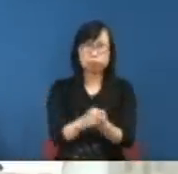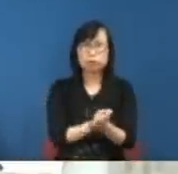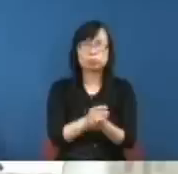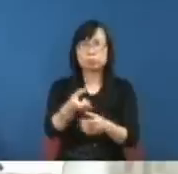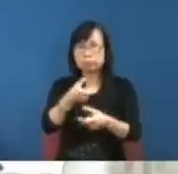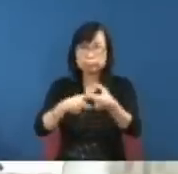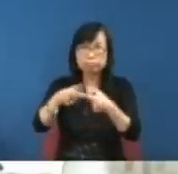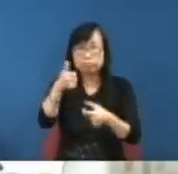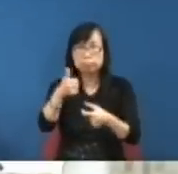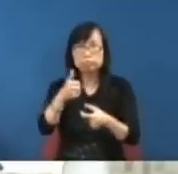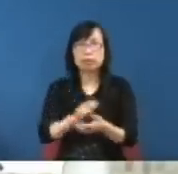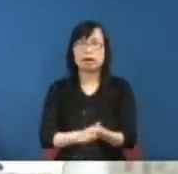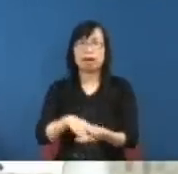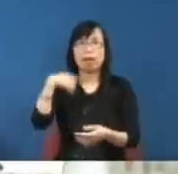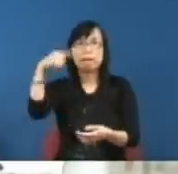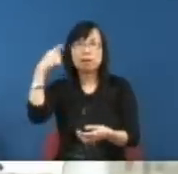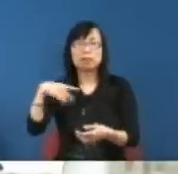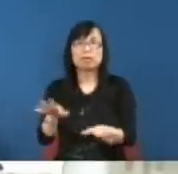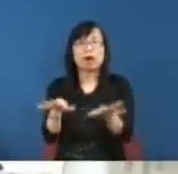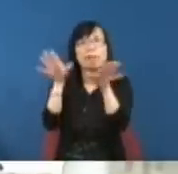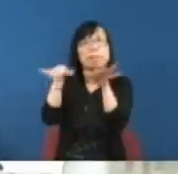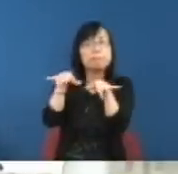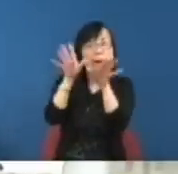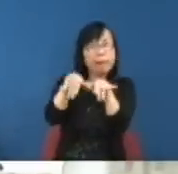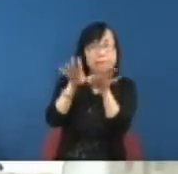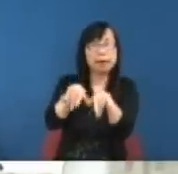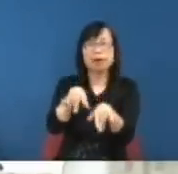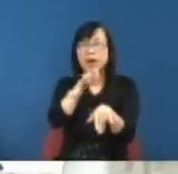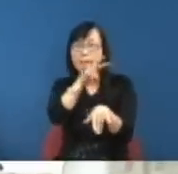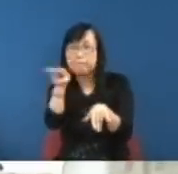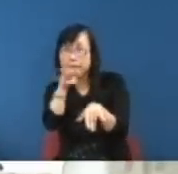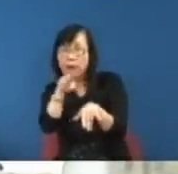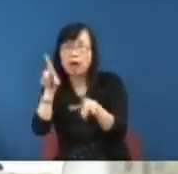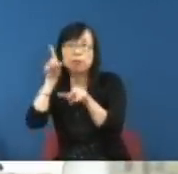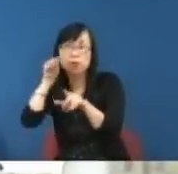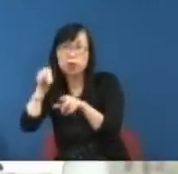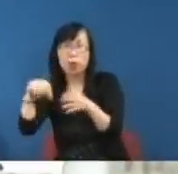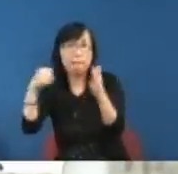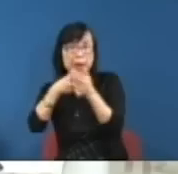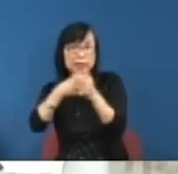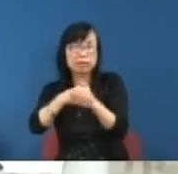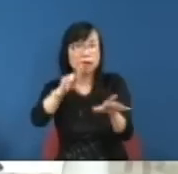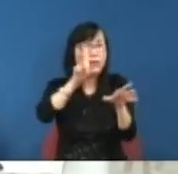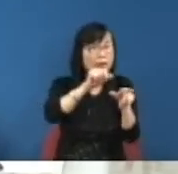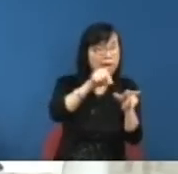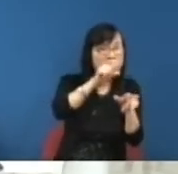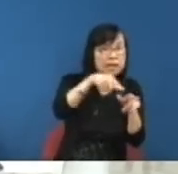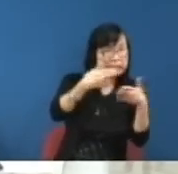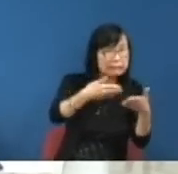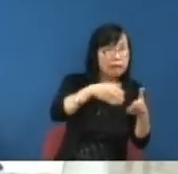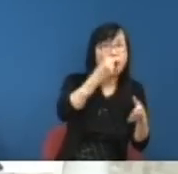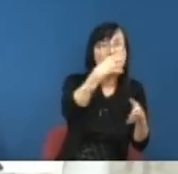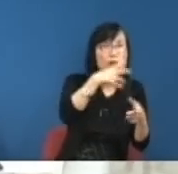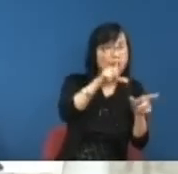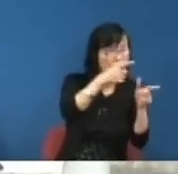只不過美國應該就喺上面拍下拍下咁喺度睇下咩釘啊！哦，呢期釘巴西，嗰期釘呢、這個。香